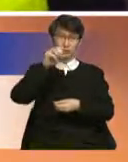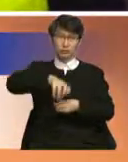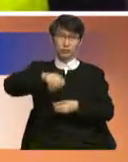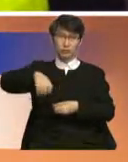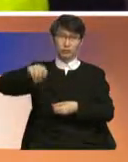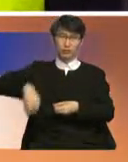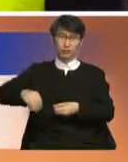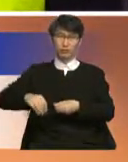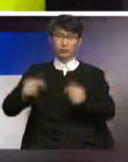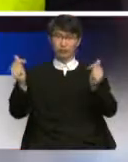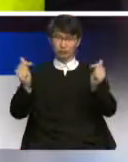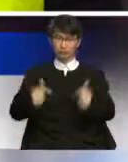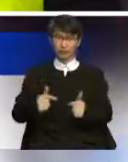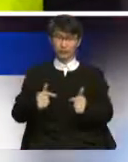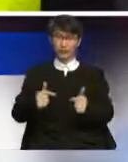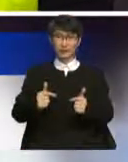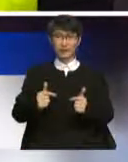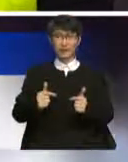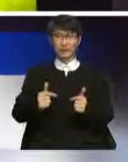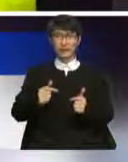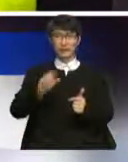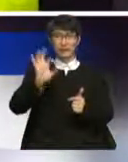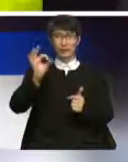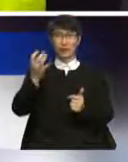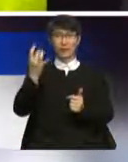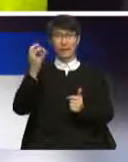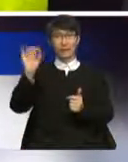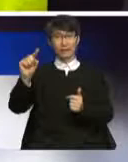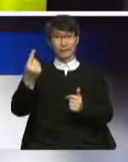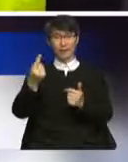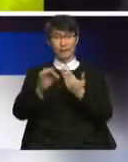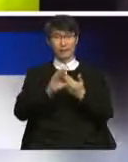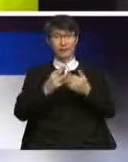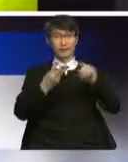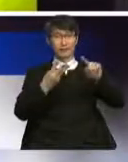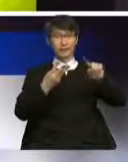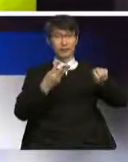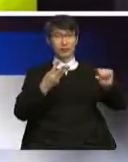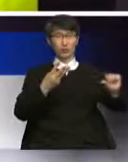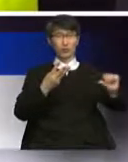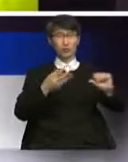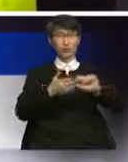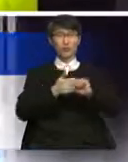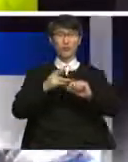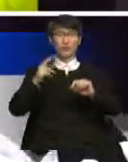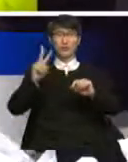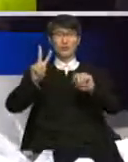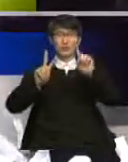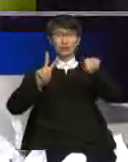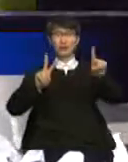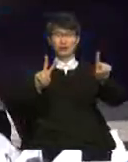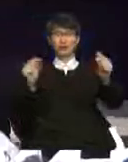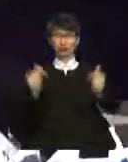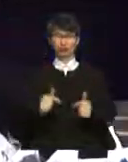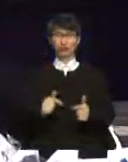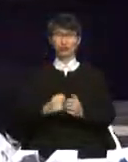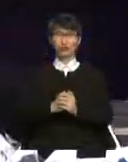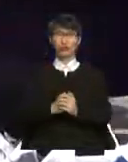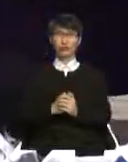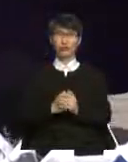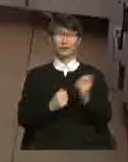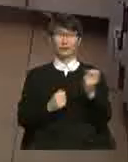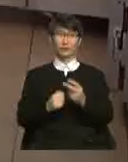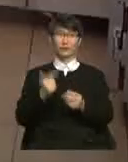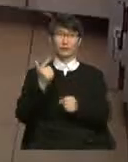건조시키는 방법이에요. 그 양이 100g이었다. 그러면 3g에서 5g 정도로 줄어요. 20분의 1로 줄이는 거죠.